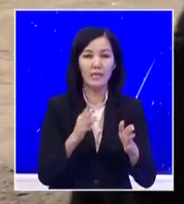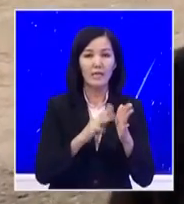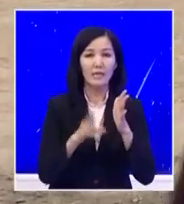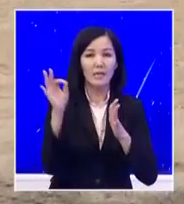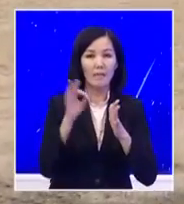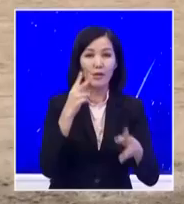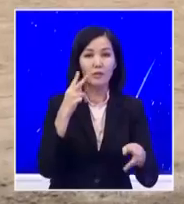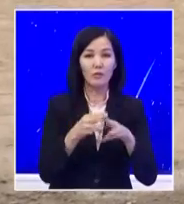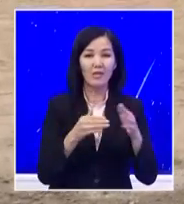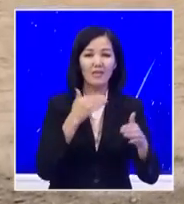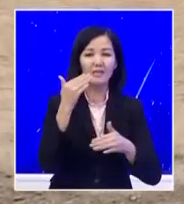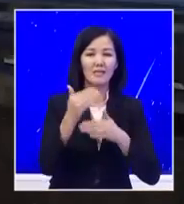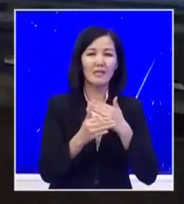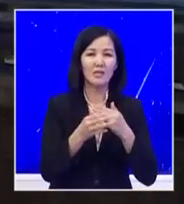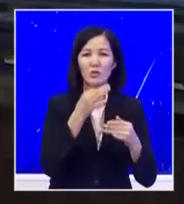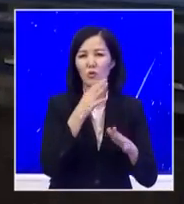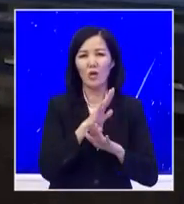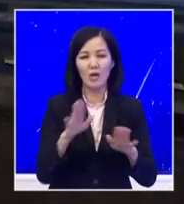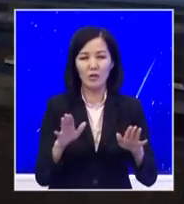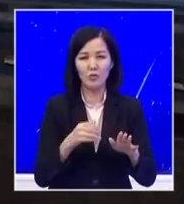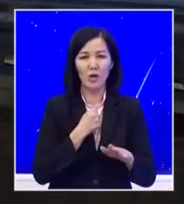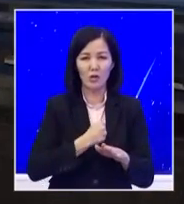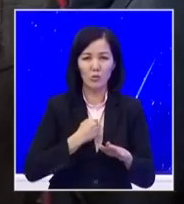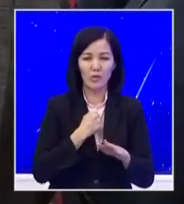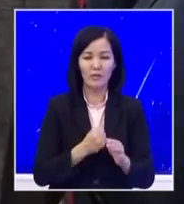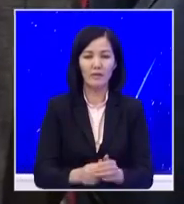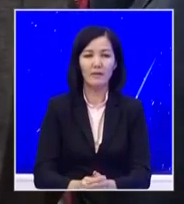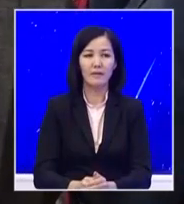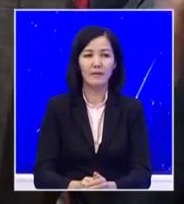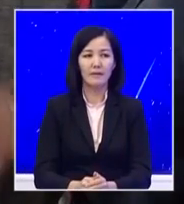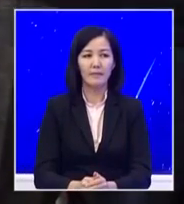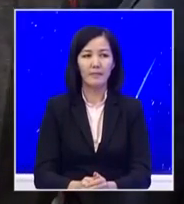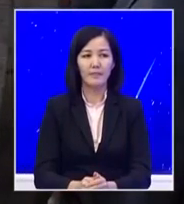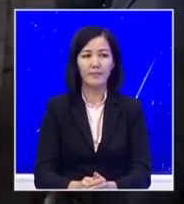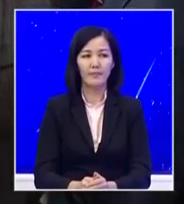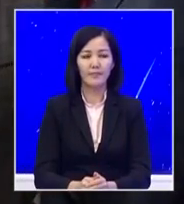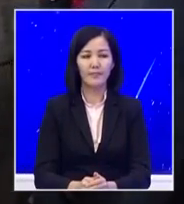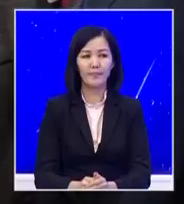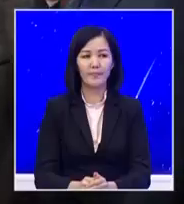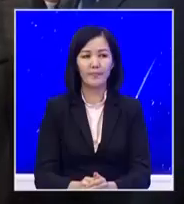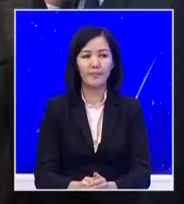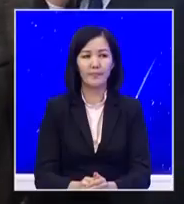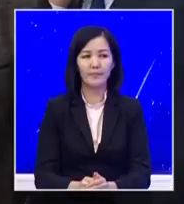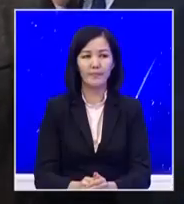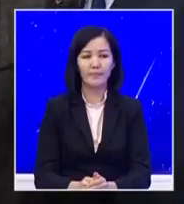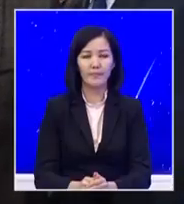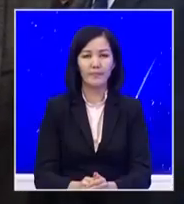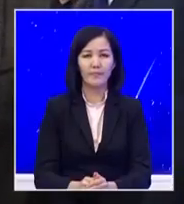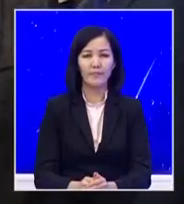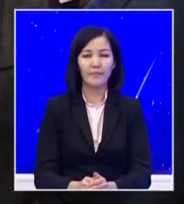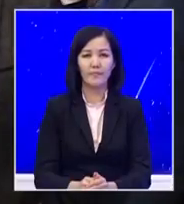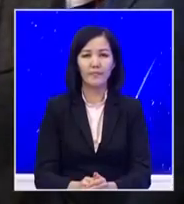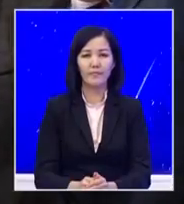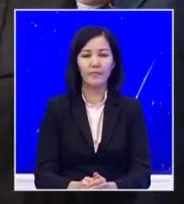шаруа ұнамады. Қатар атқармағандықтарына қапаланды. Демонтажные работы, вот эти светильники, вот эти опоры, вот останутся,